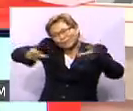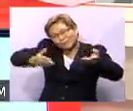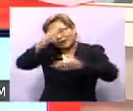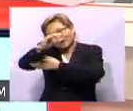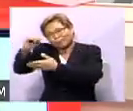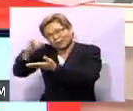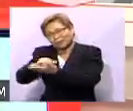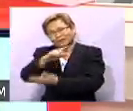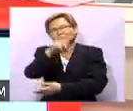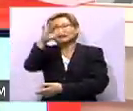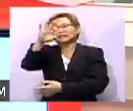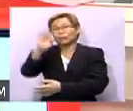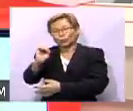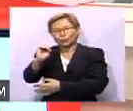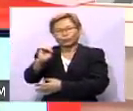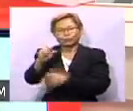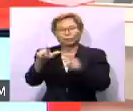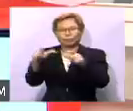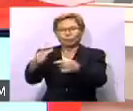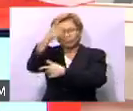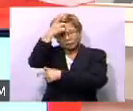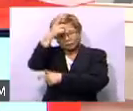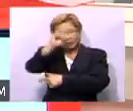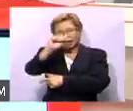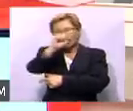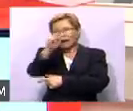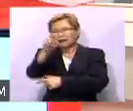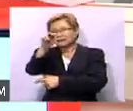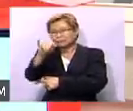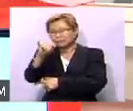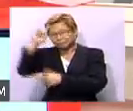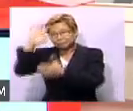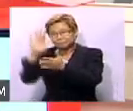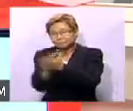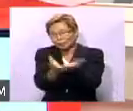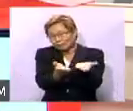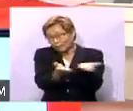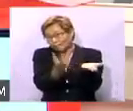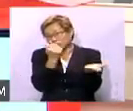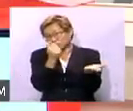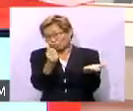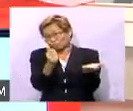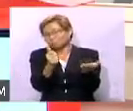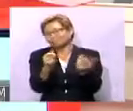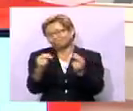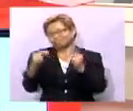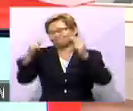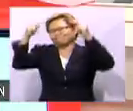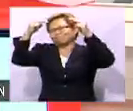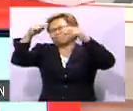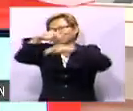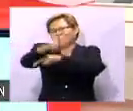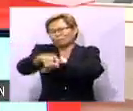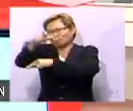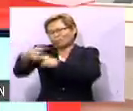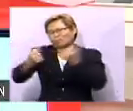Syarikat itu ketua pegawai eksekutif kumpulan Datuk Seri Azmi Abdul Aziz percaya perkhidmatan yang baik akan meningkatkan jumlah pengguna